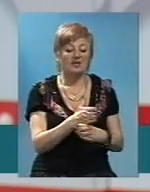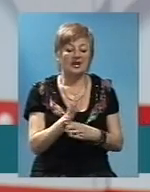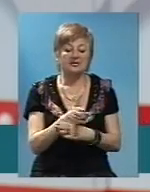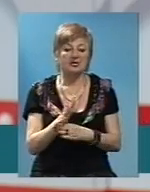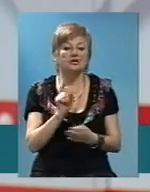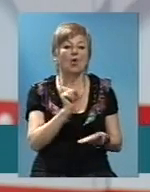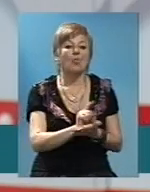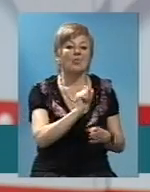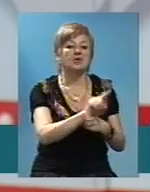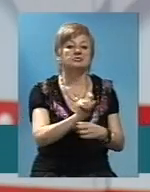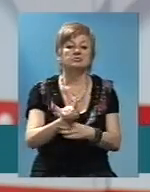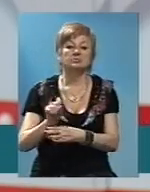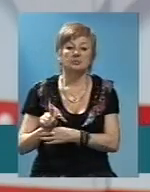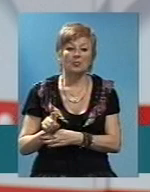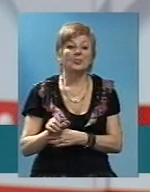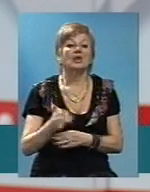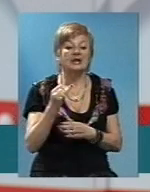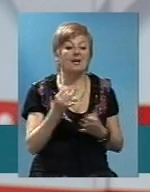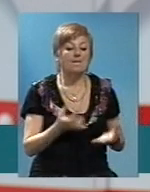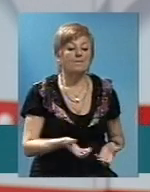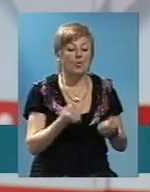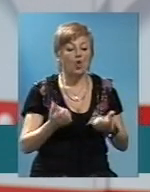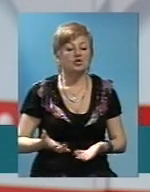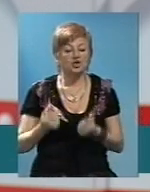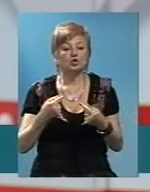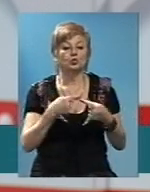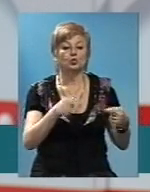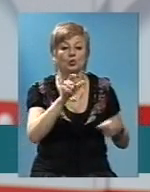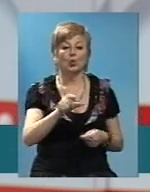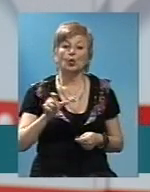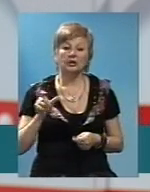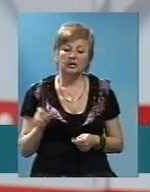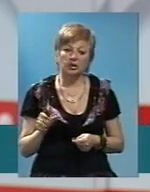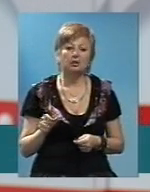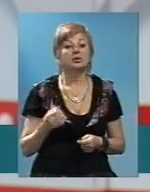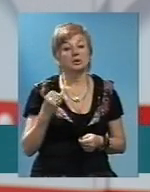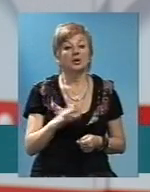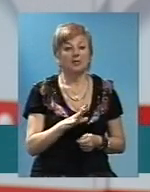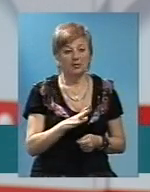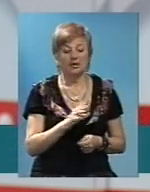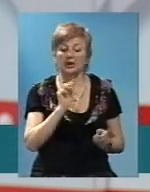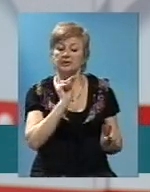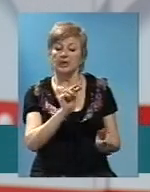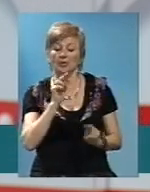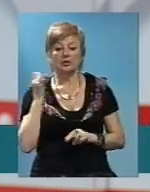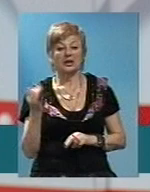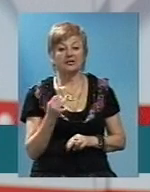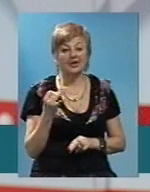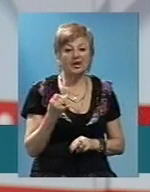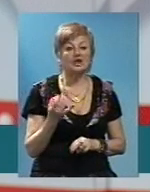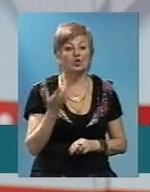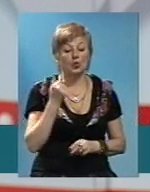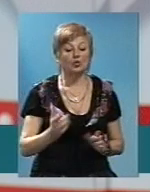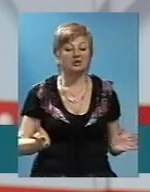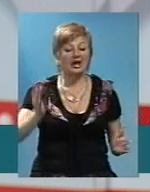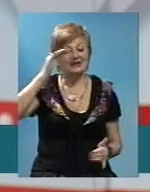допомагав їх виконувати, а по-друге, що він і підтримував інших людей. І було дуже класно спостерігати, коли ми вже безпосередньо піднімалися на